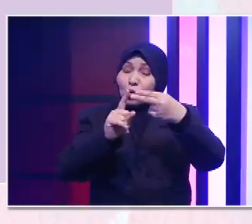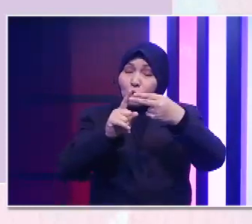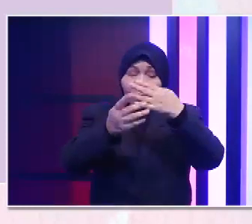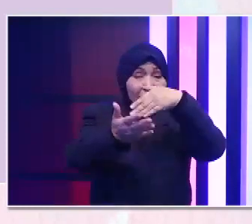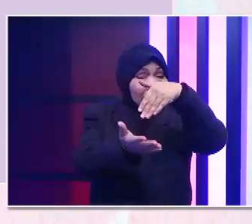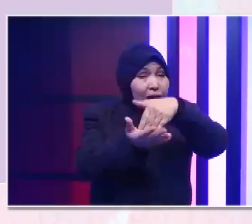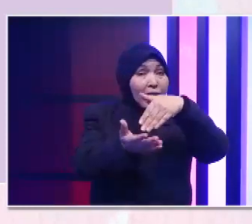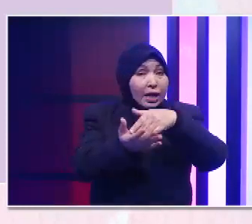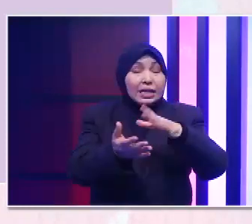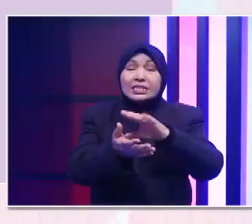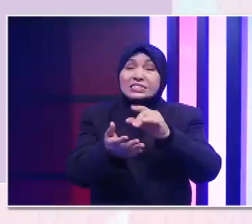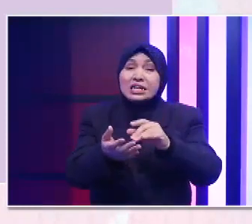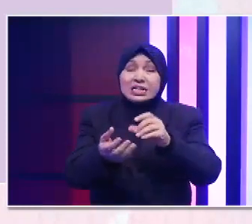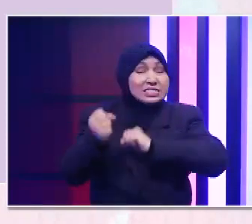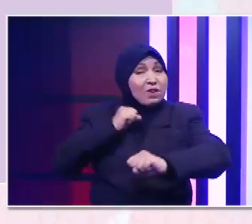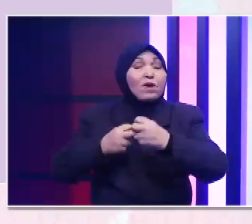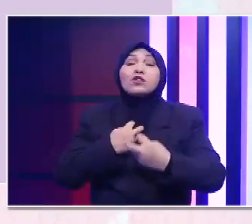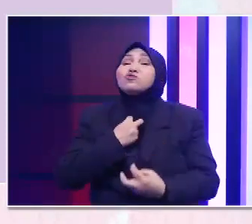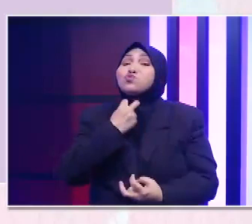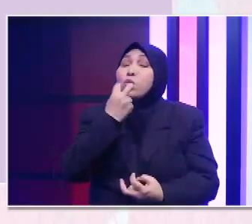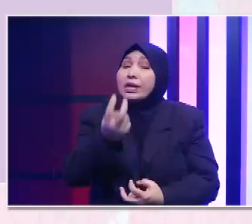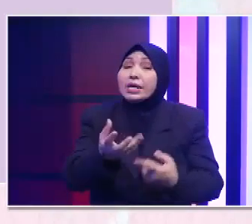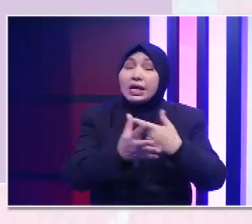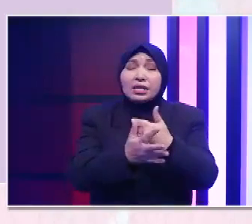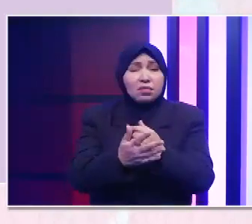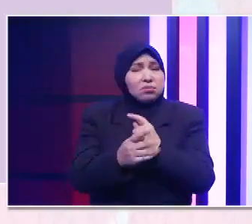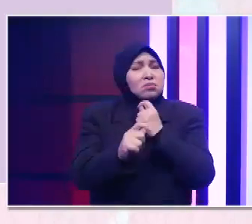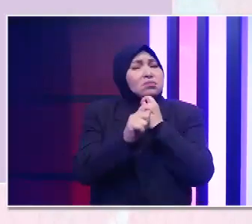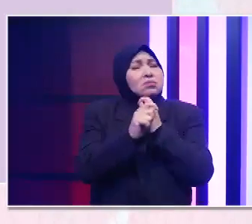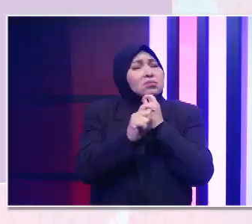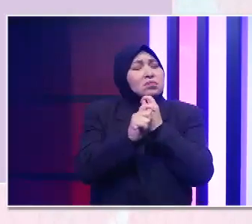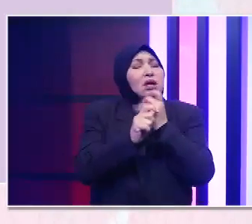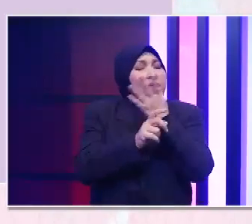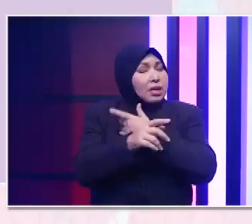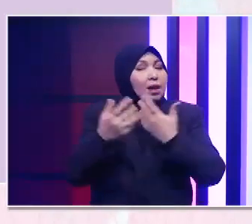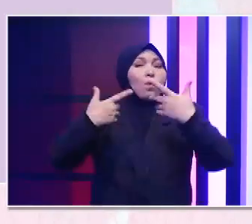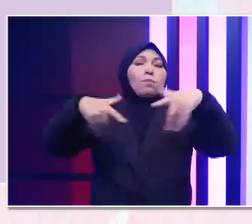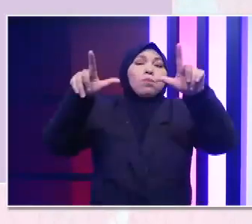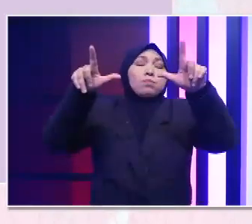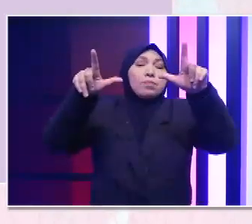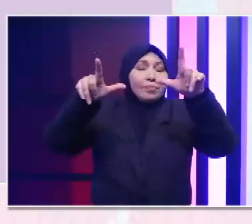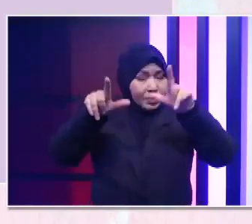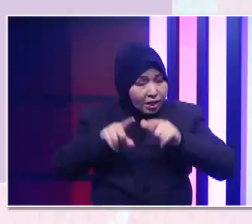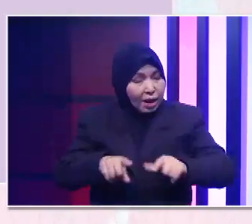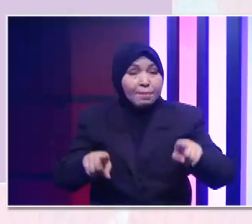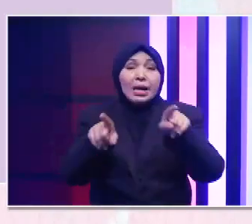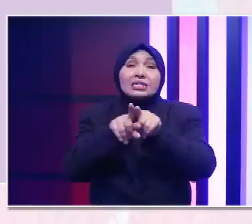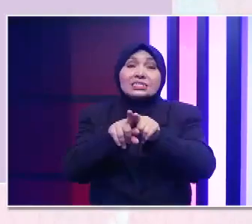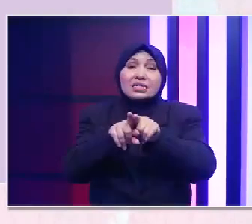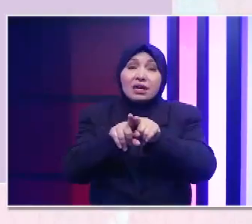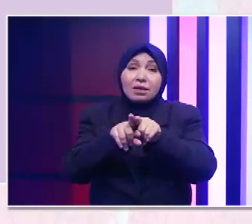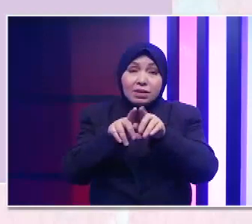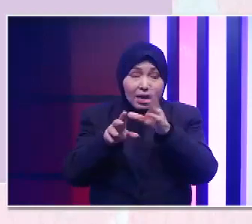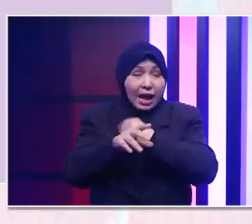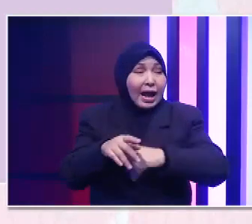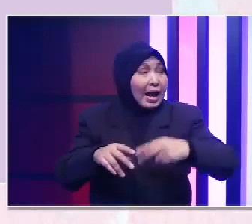tawasuth yaitu sifat suaranya antara tertahan Hai dan terlepas seperti atau sudah dan you